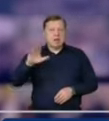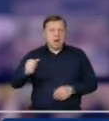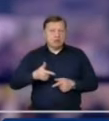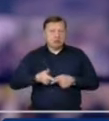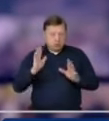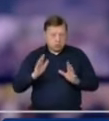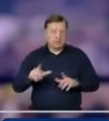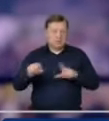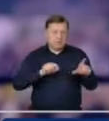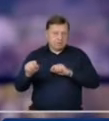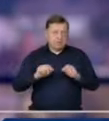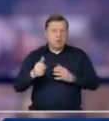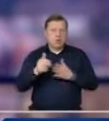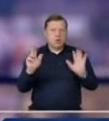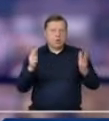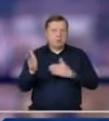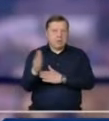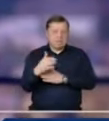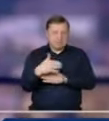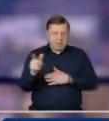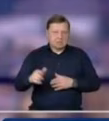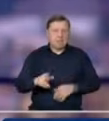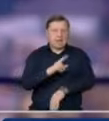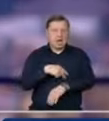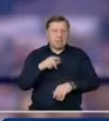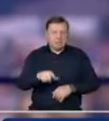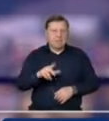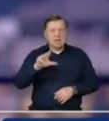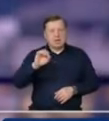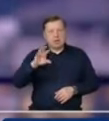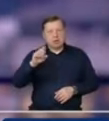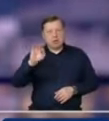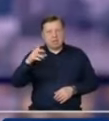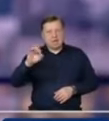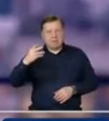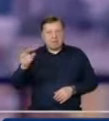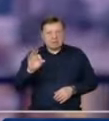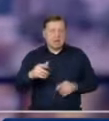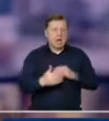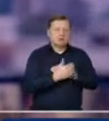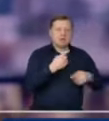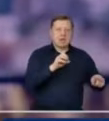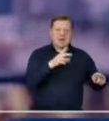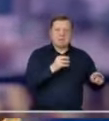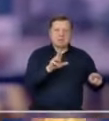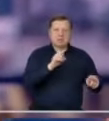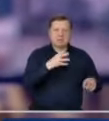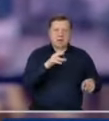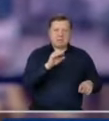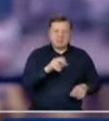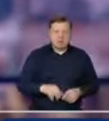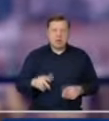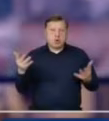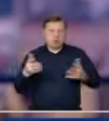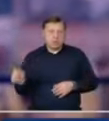składy zaplanowanego na 8 marca meczu gwiazd. Kapitanem drużyny zachodu będzie LeBron James, a wschodu Kevin Durant. W nocy w szranki stanęły kluby